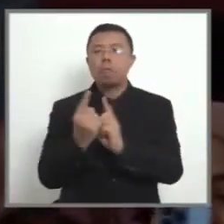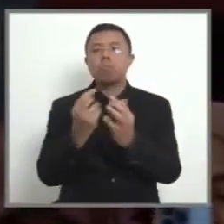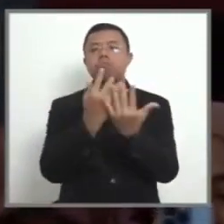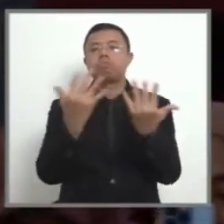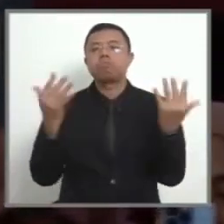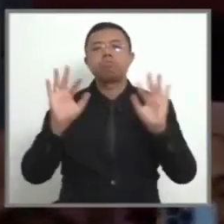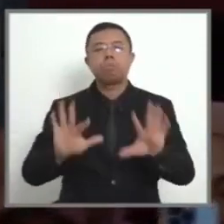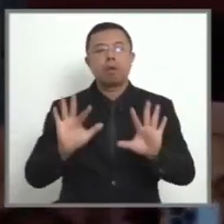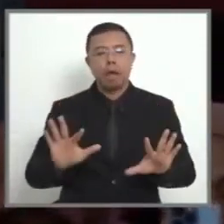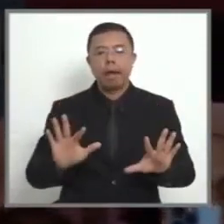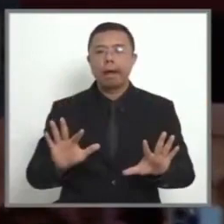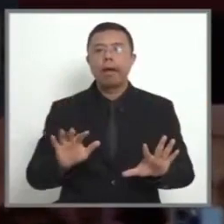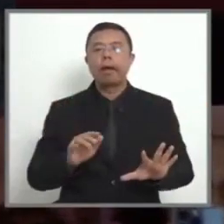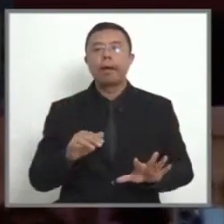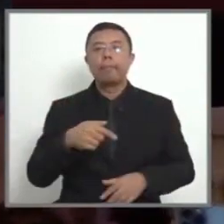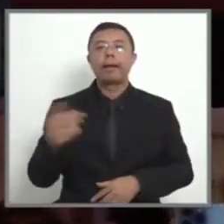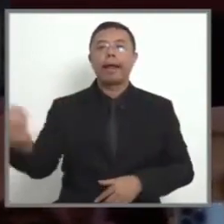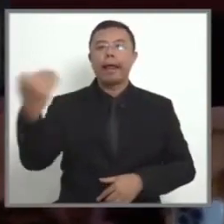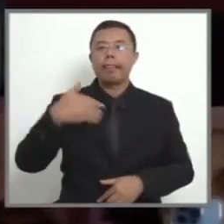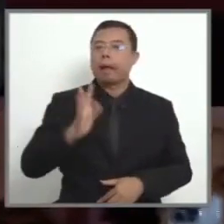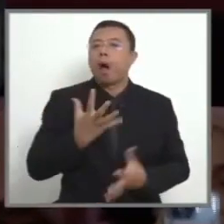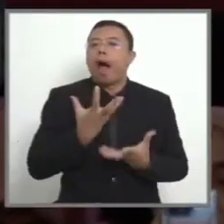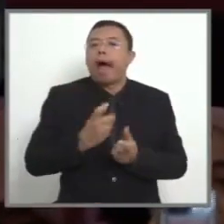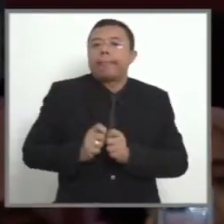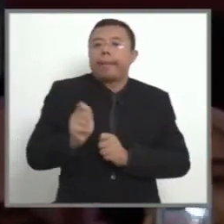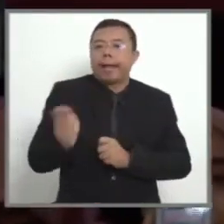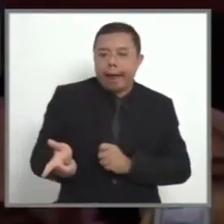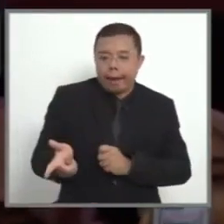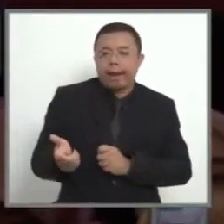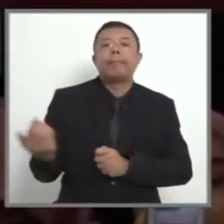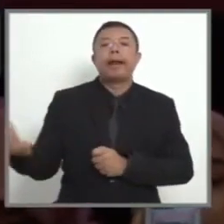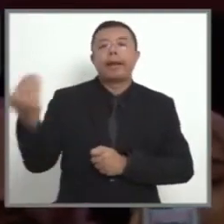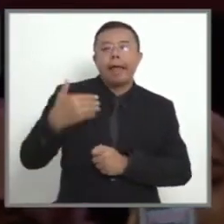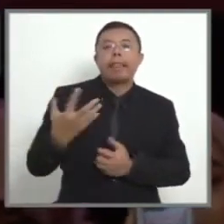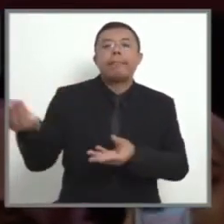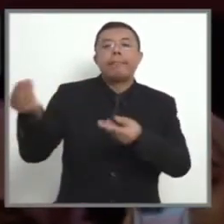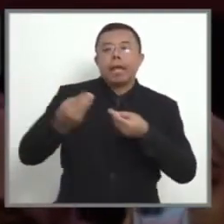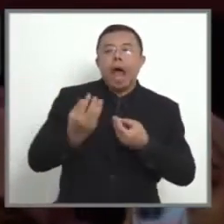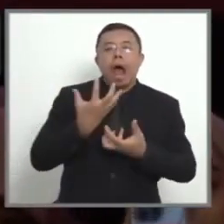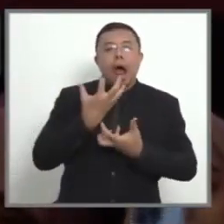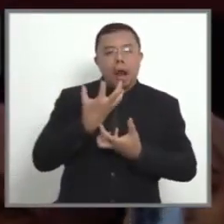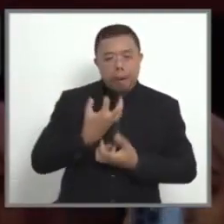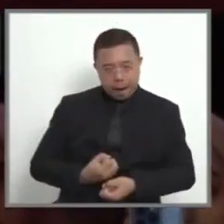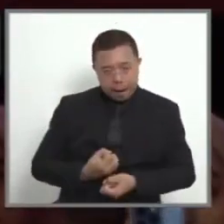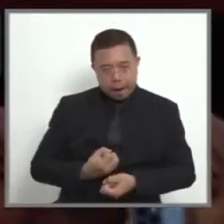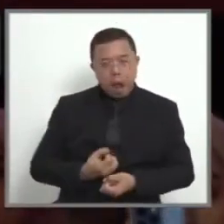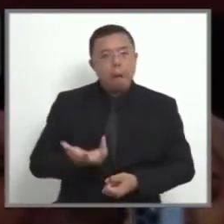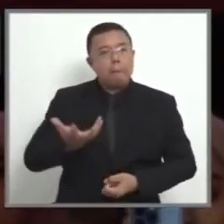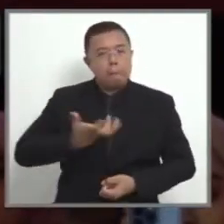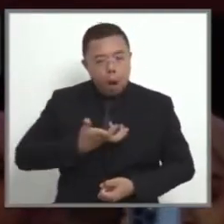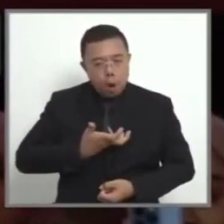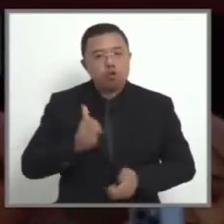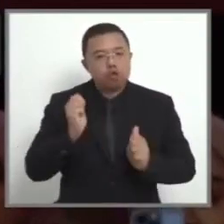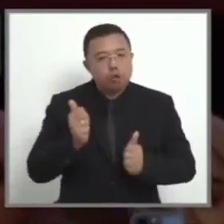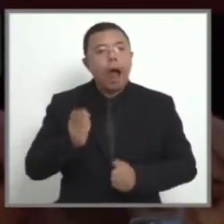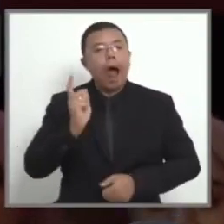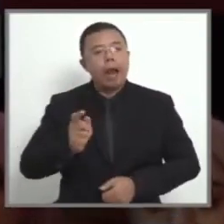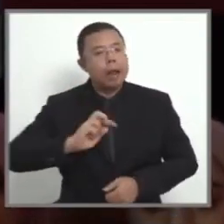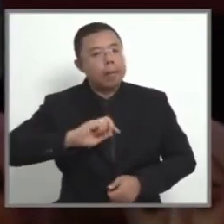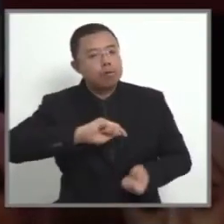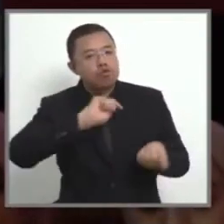datang bukan mengharap bayaran mereka datang membawa Harapan Mereka menginginkan ada